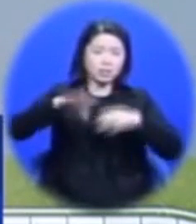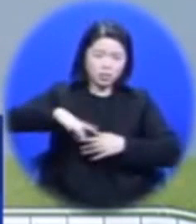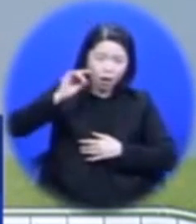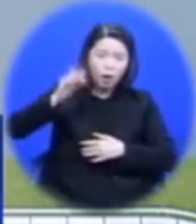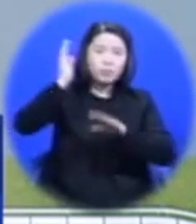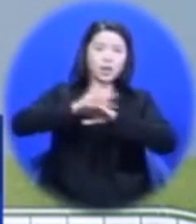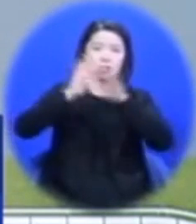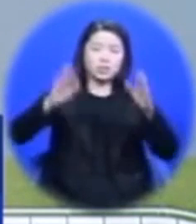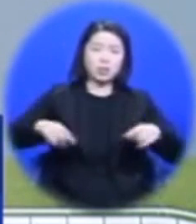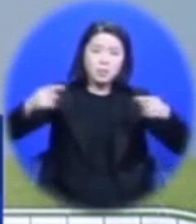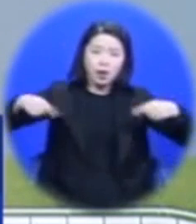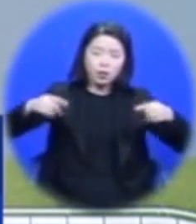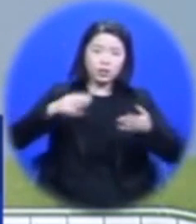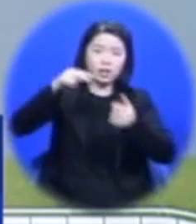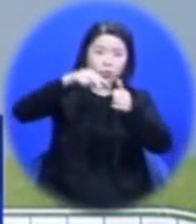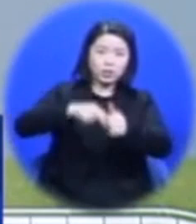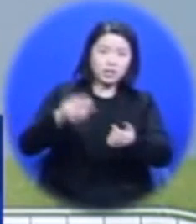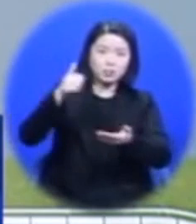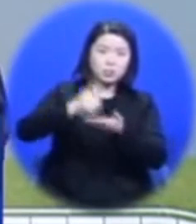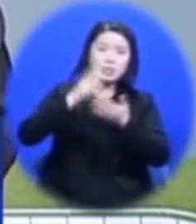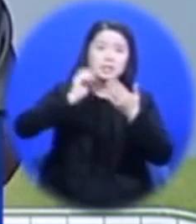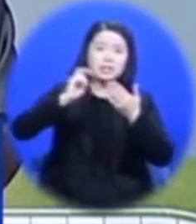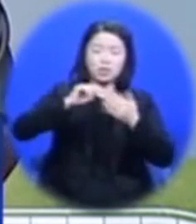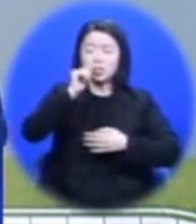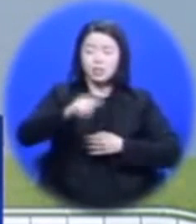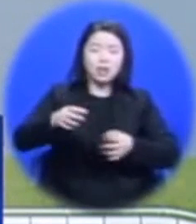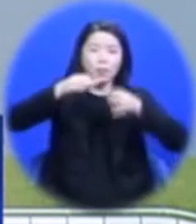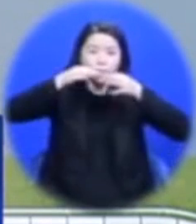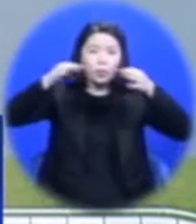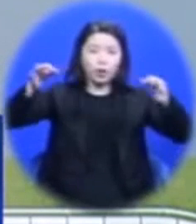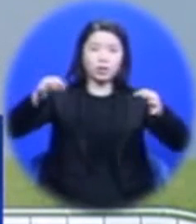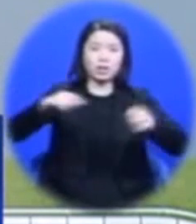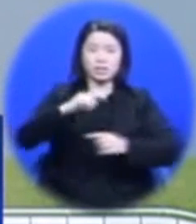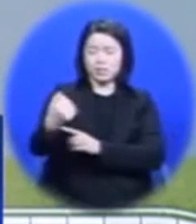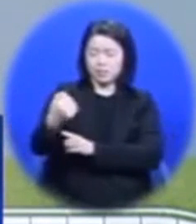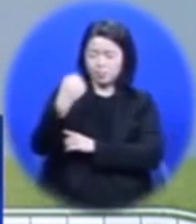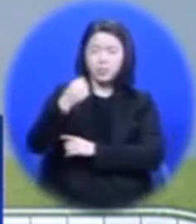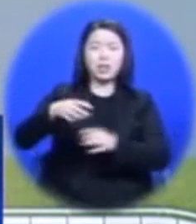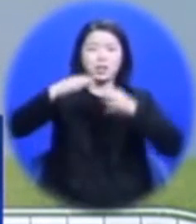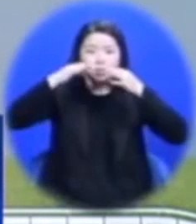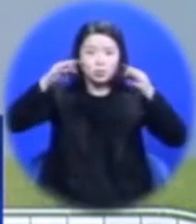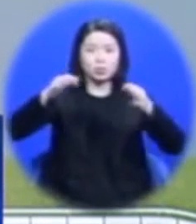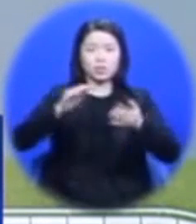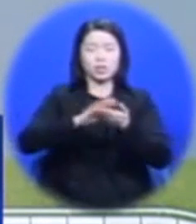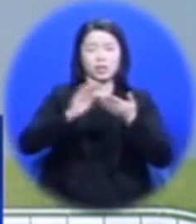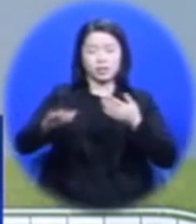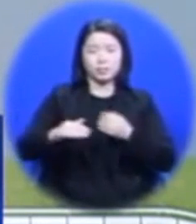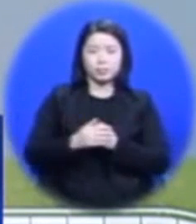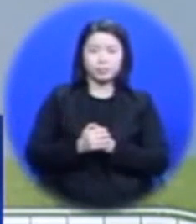병거타고 다니시는 분을 찬송하여라. 그가 소리를 지르시니 힘찬 소리다.